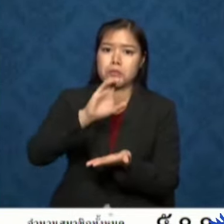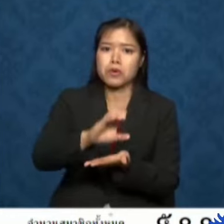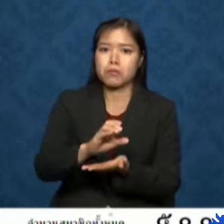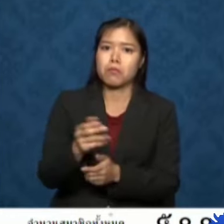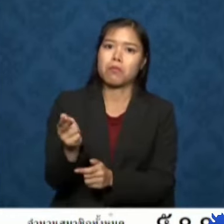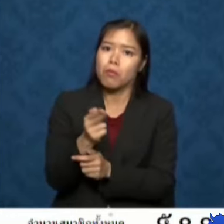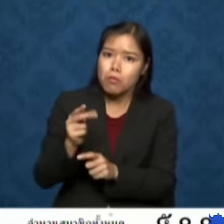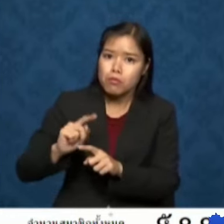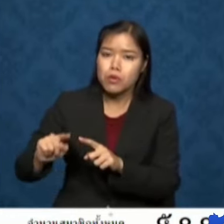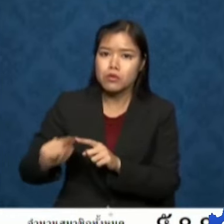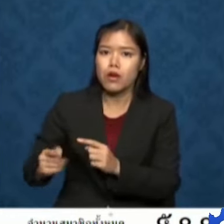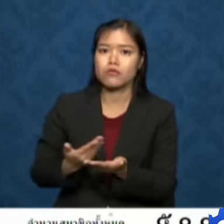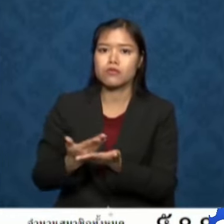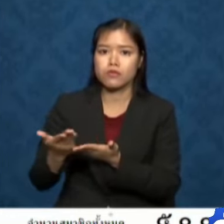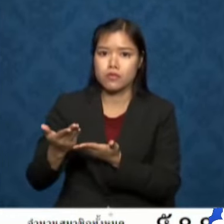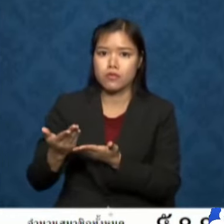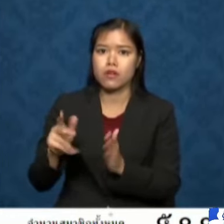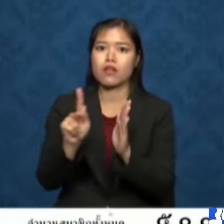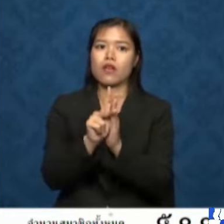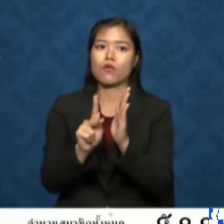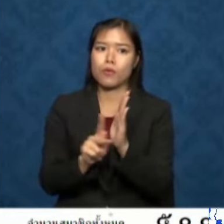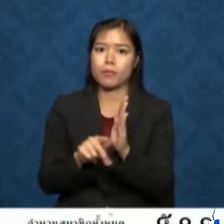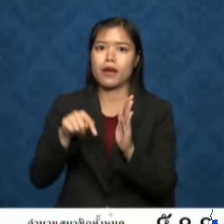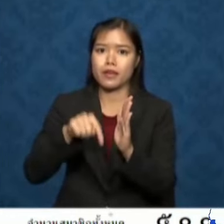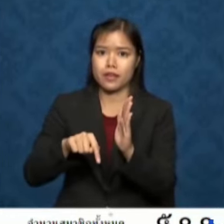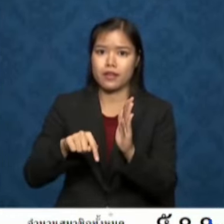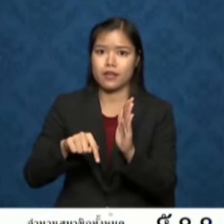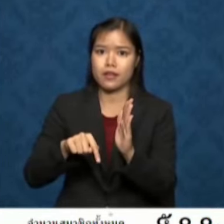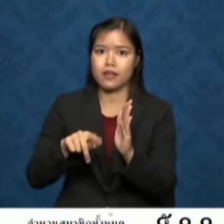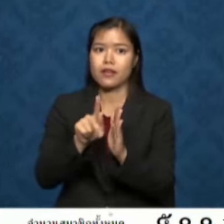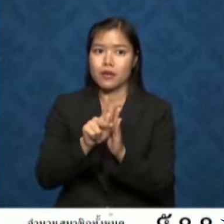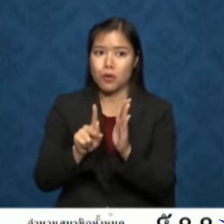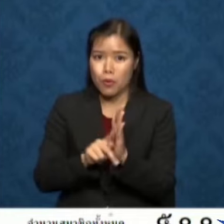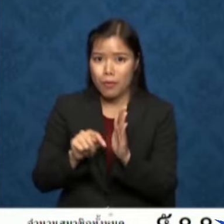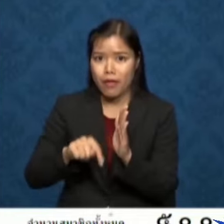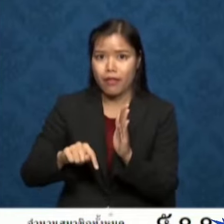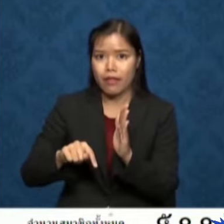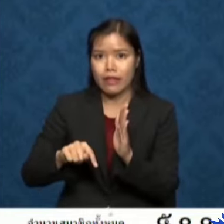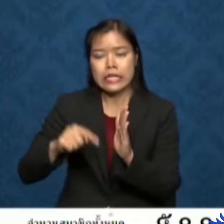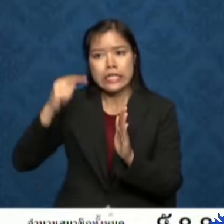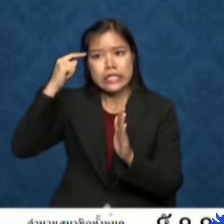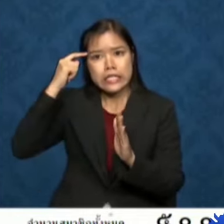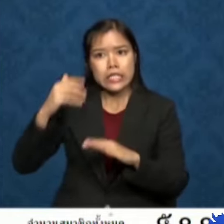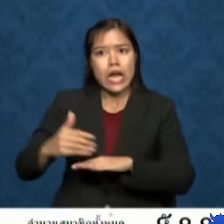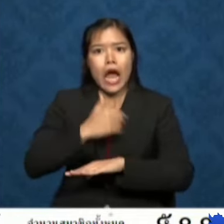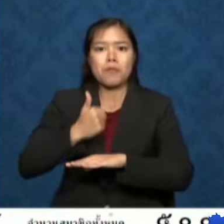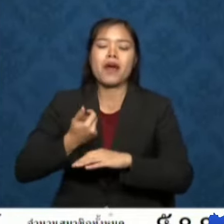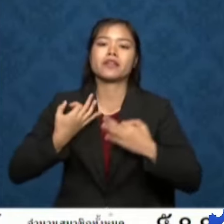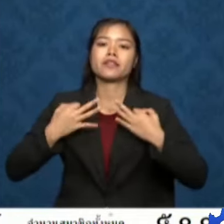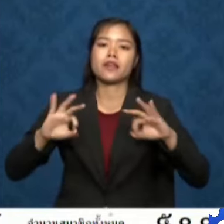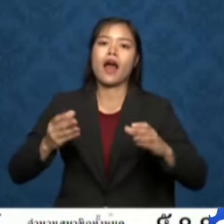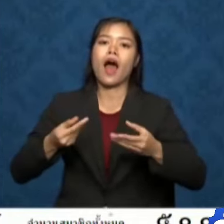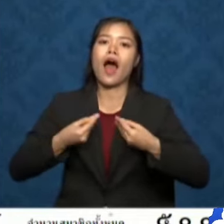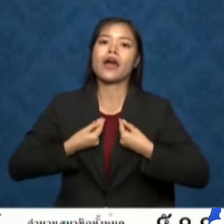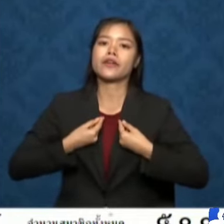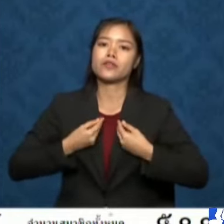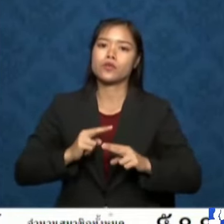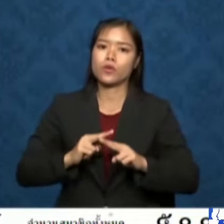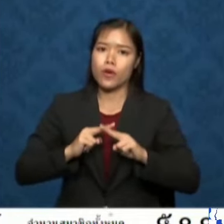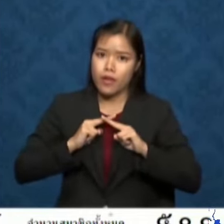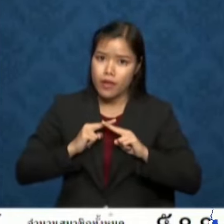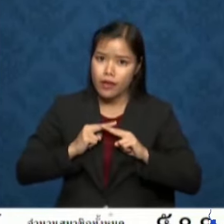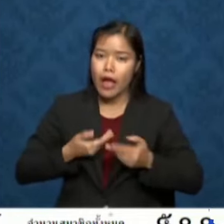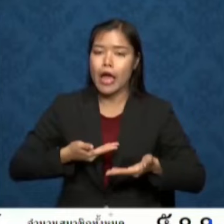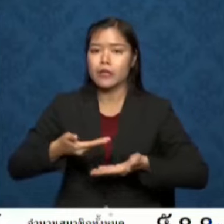ชนและใช้กฎหมายที่มีอยู่ในการสถาปนาอำนาจอิสระให้กับตนเองให้สามารถต่อรองกับ